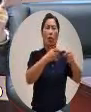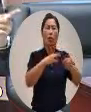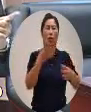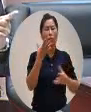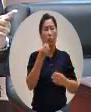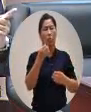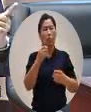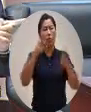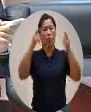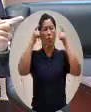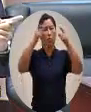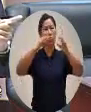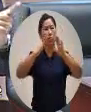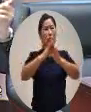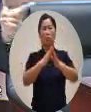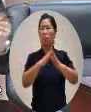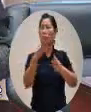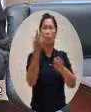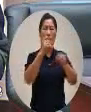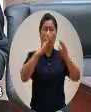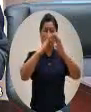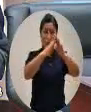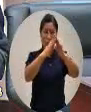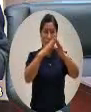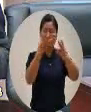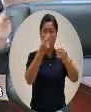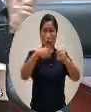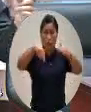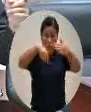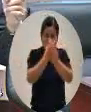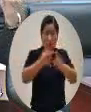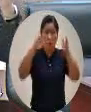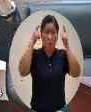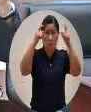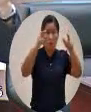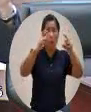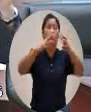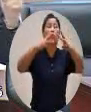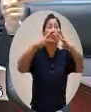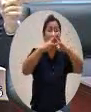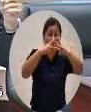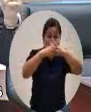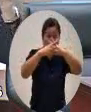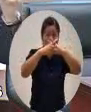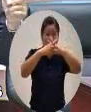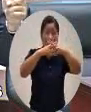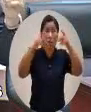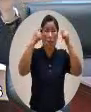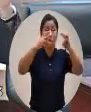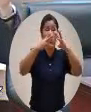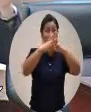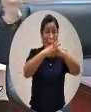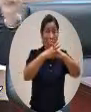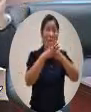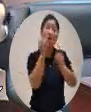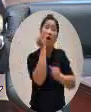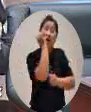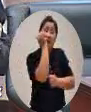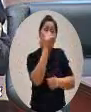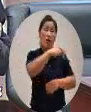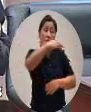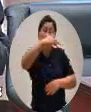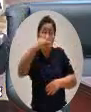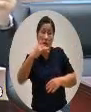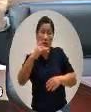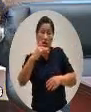高雄州鋼山鋼山佐银庄那個地方是高雄州鋼山駿佐银